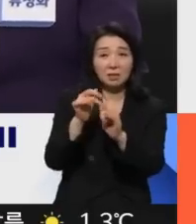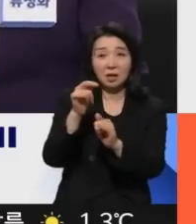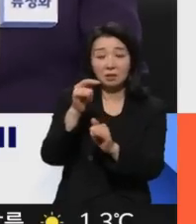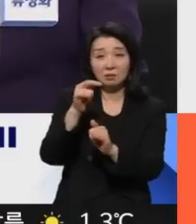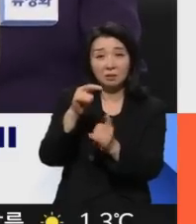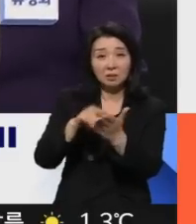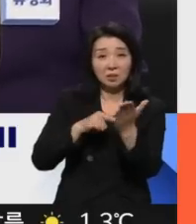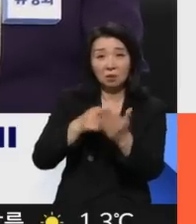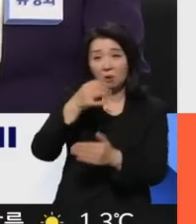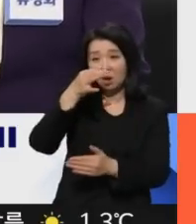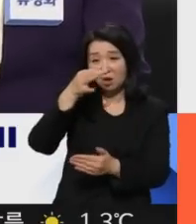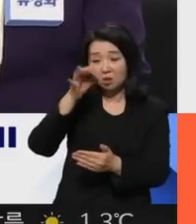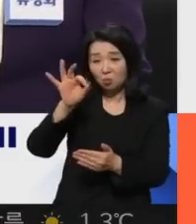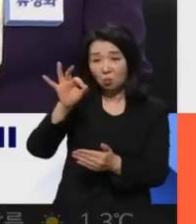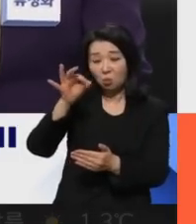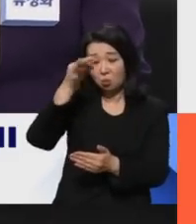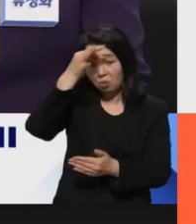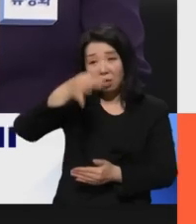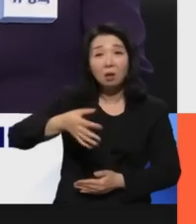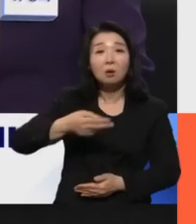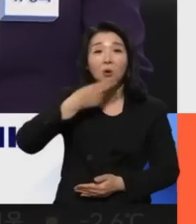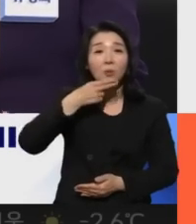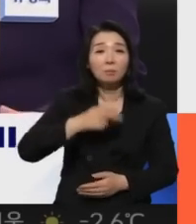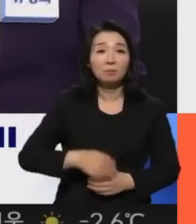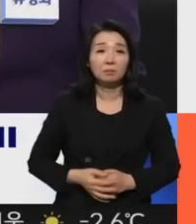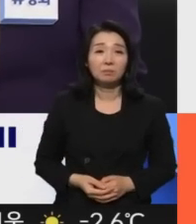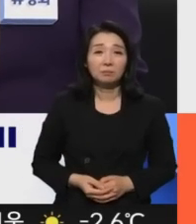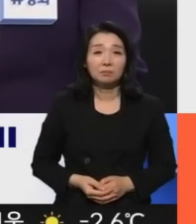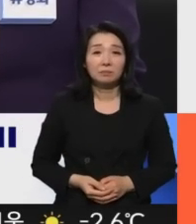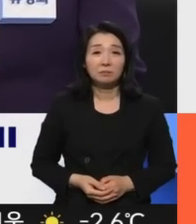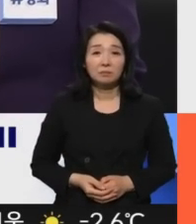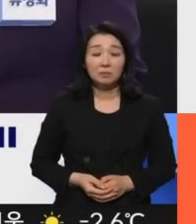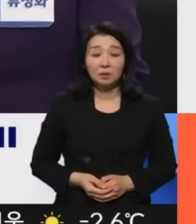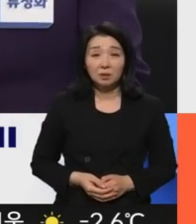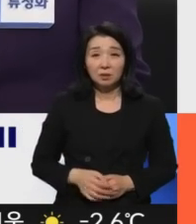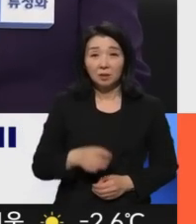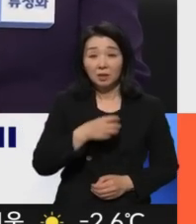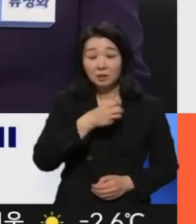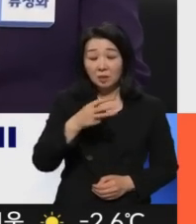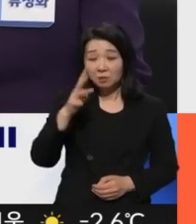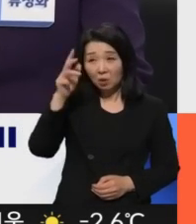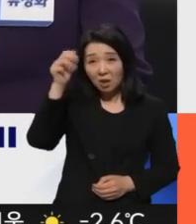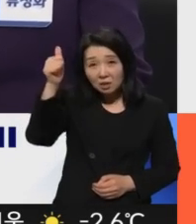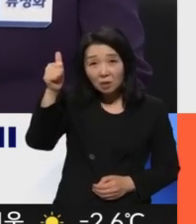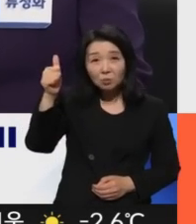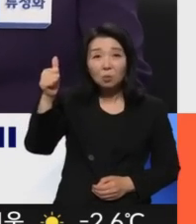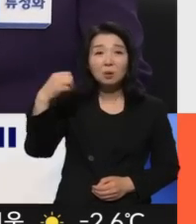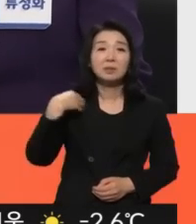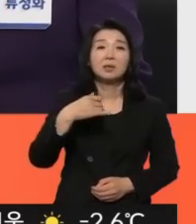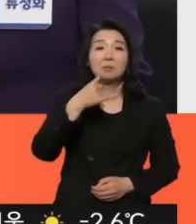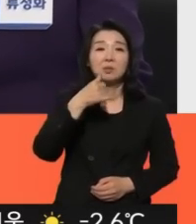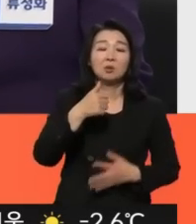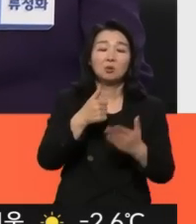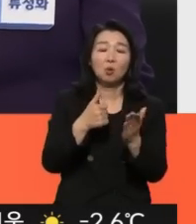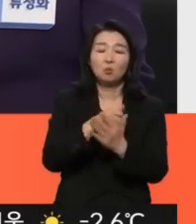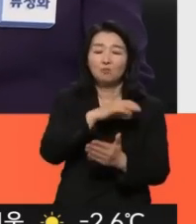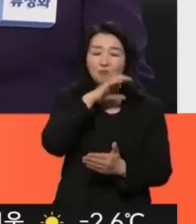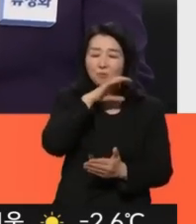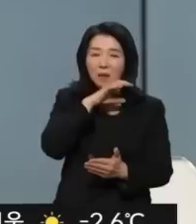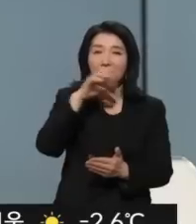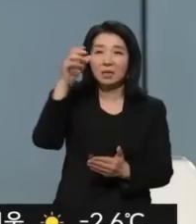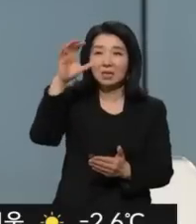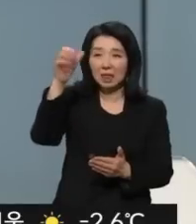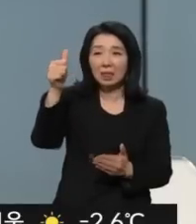보상이 없었다, 이렇게 설명을 했는데요. 여기에 이 회장도 책임이 있다고 보고 항의 차원에서 계란을 던진 것으로 추측이 됩니다.